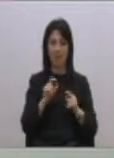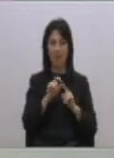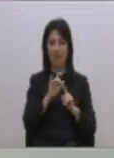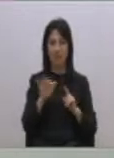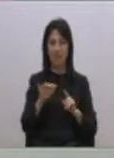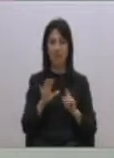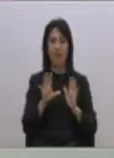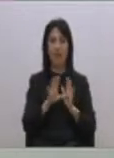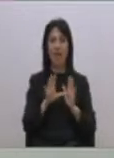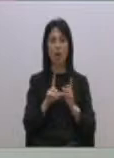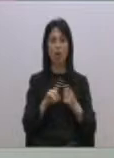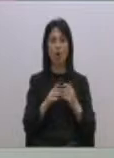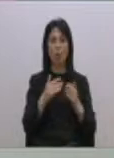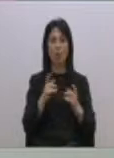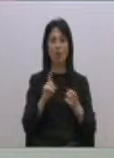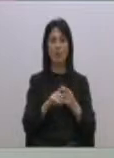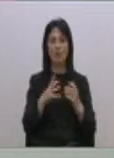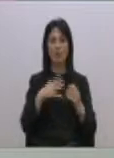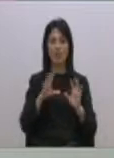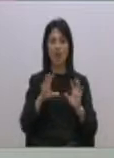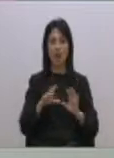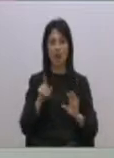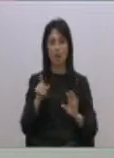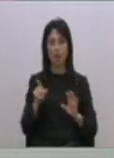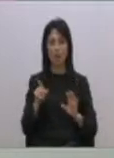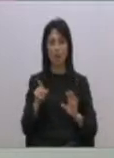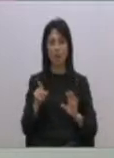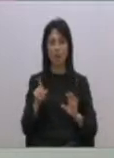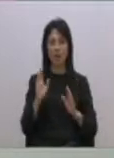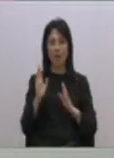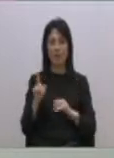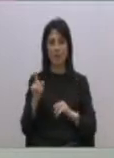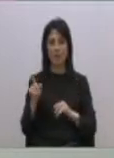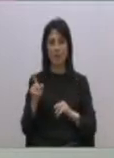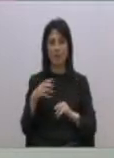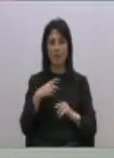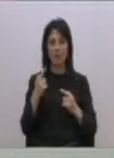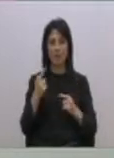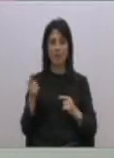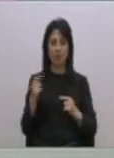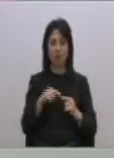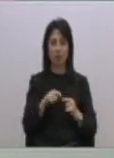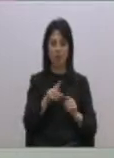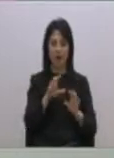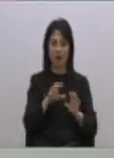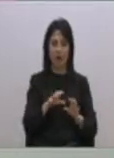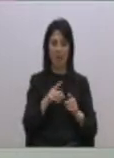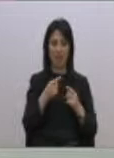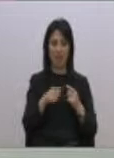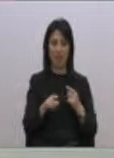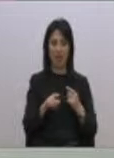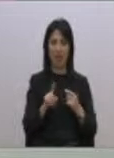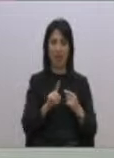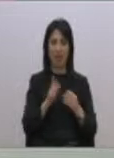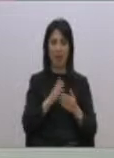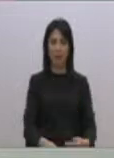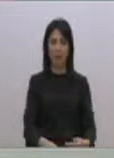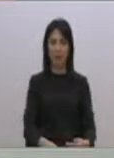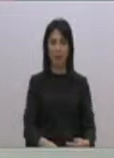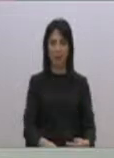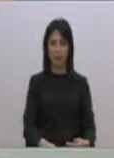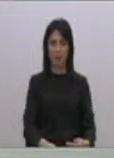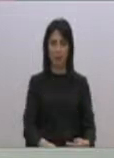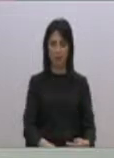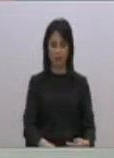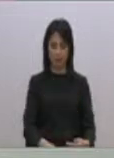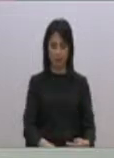acte electronul comunicației și s-a acte toți canonul, ca să zbule nici nu lovă. Tu am canonul scoat rama raris dat genil.